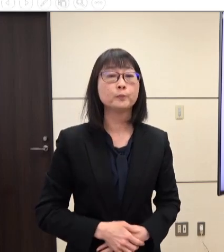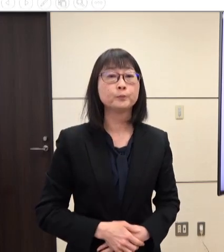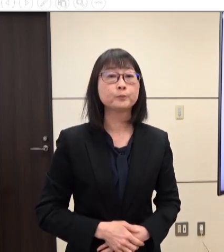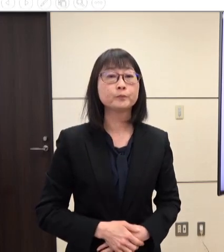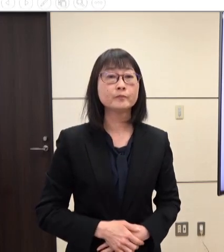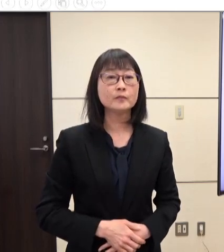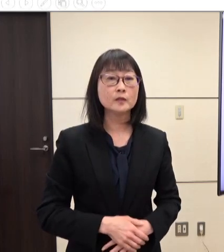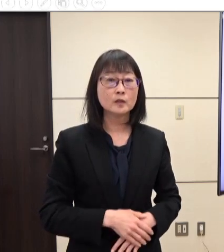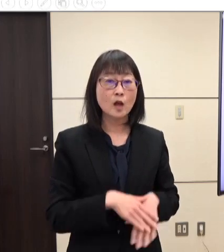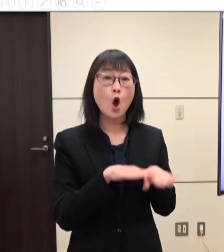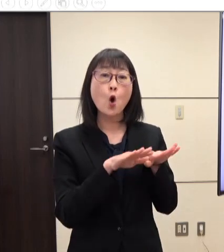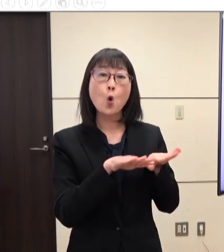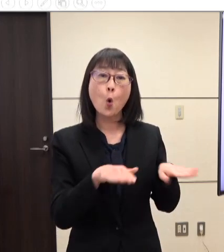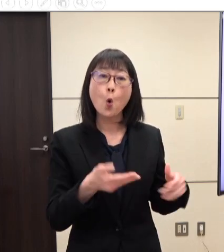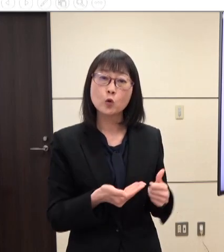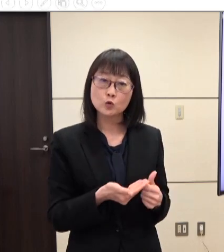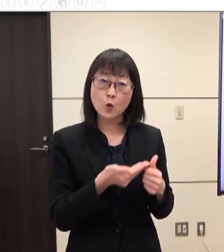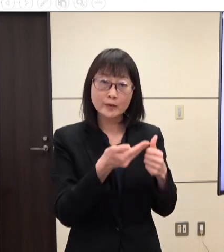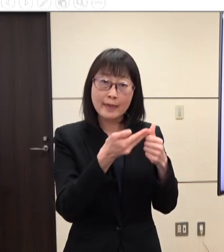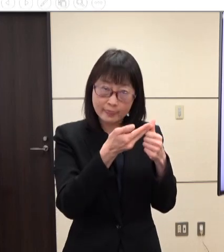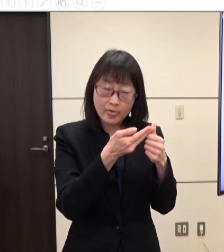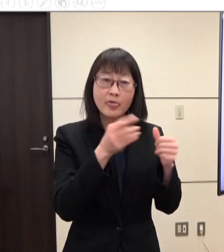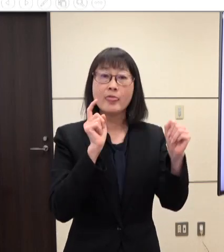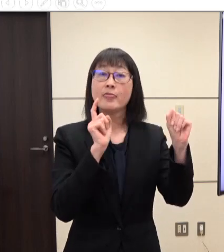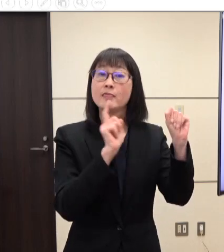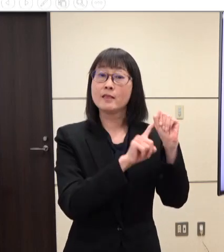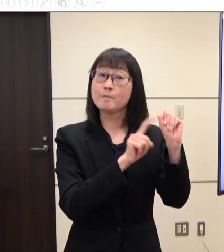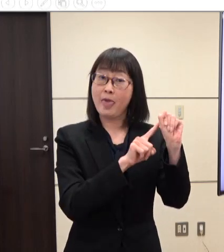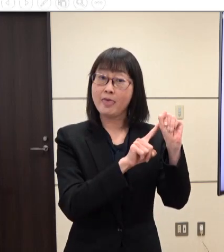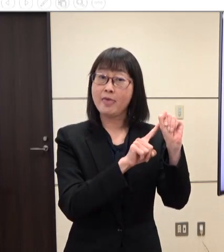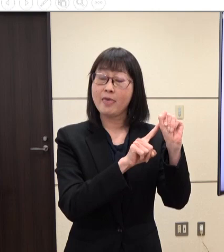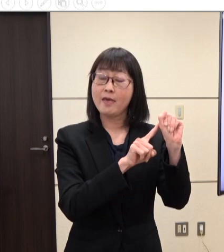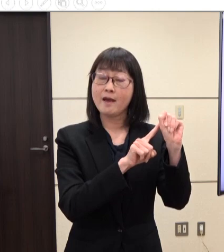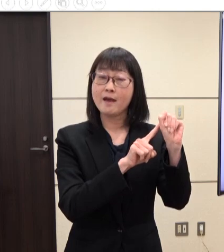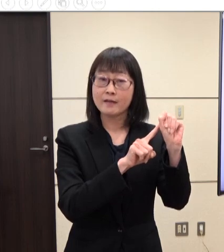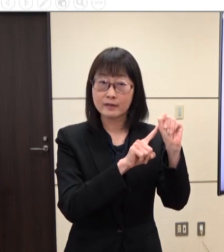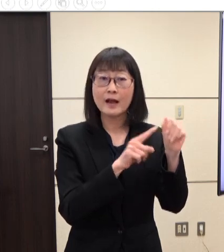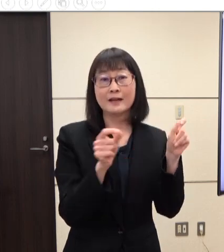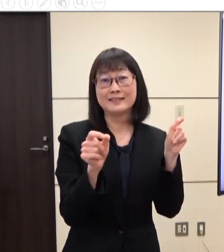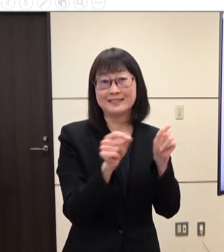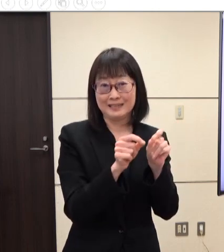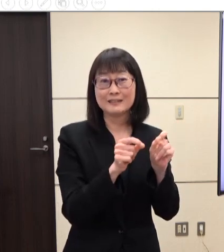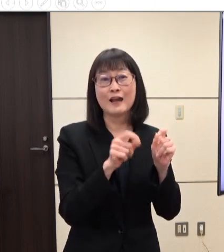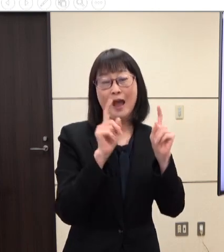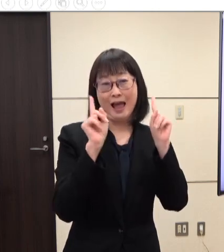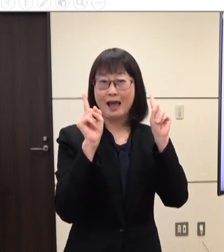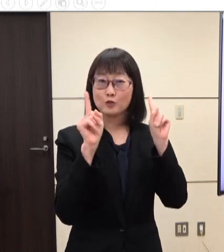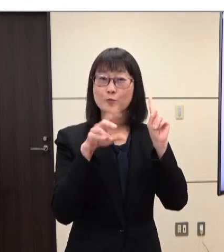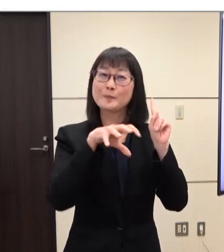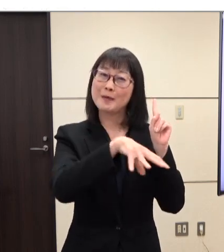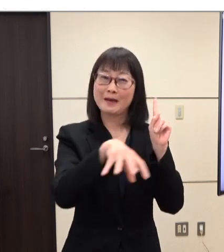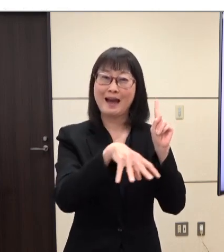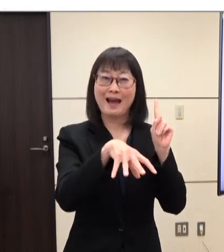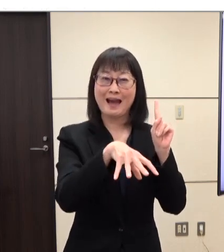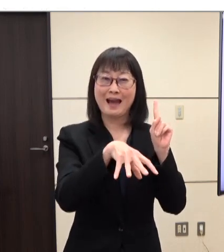育て定住支援なんで、まあ、こういったようなちょっとした子どもの遊び場もついているので、小さなお子さんを